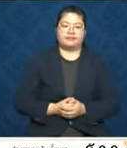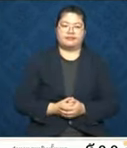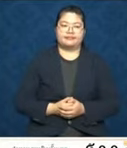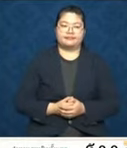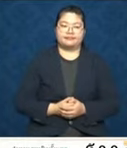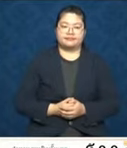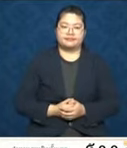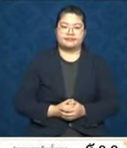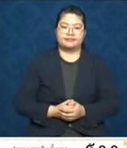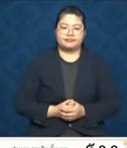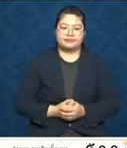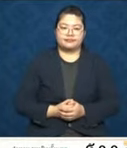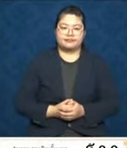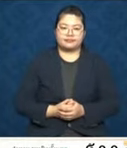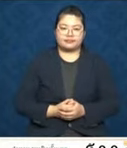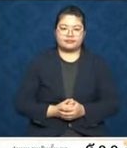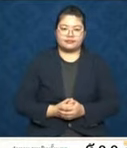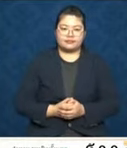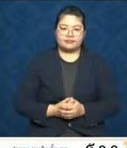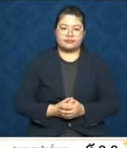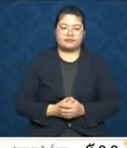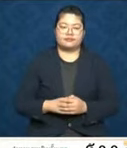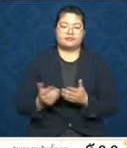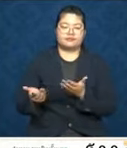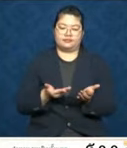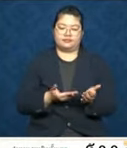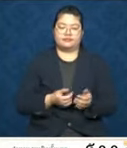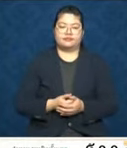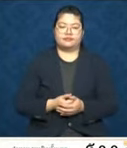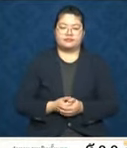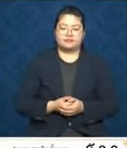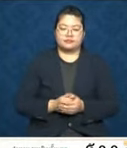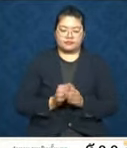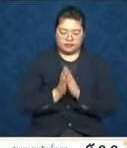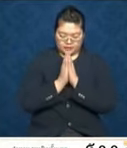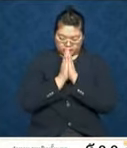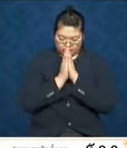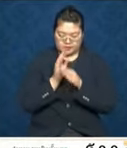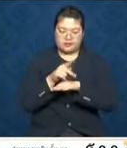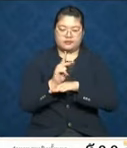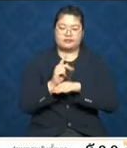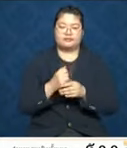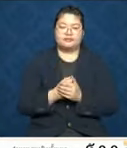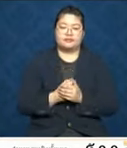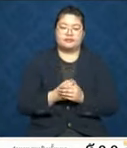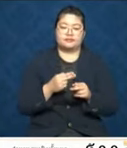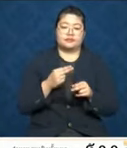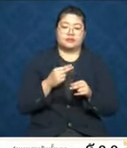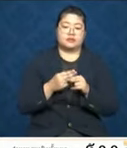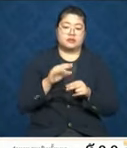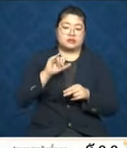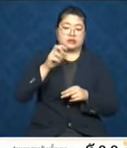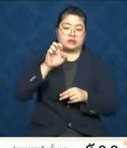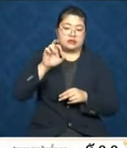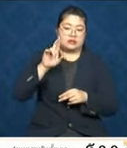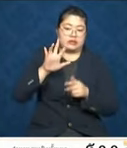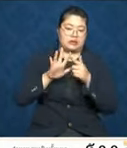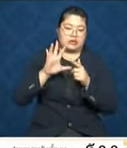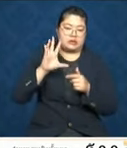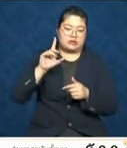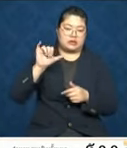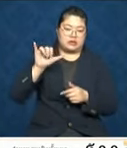ขอเชิญคุณจิรัชยาสัพโสครับ เรียนท่านประธานสภาที่เคารพดิฉันจิรัชยาสัพโส